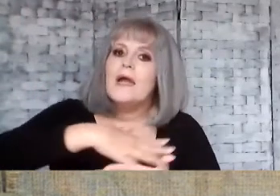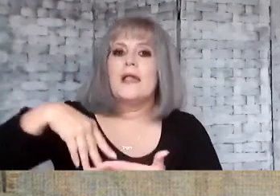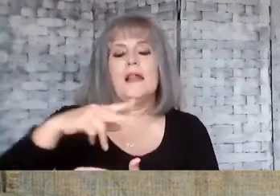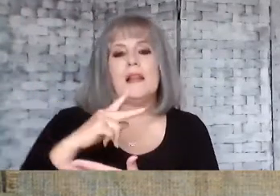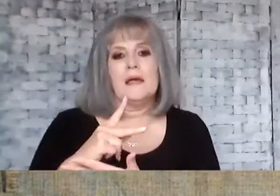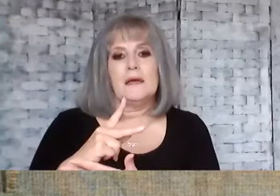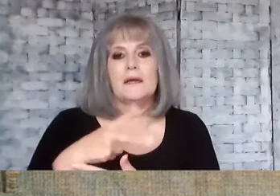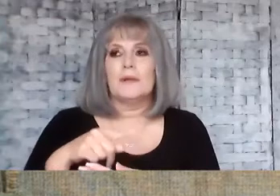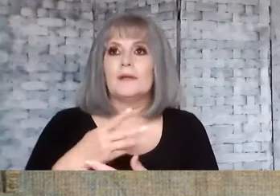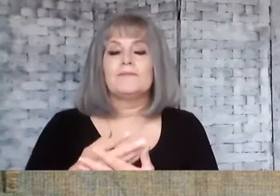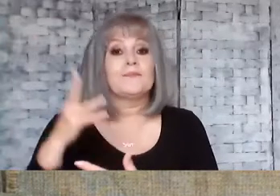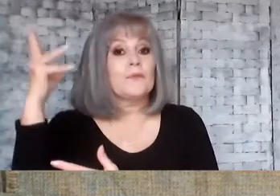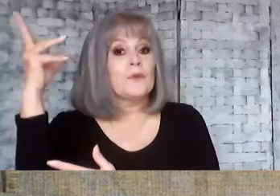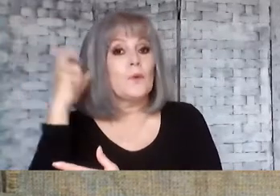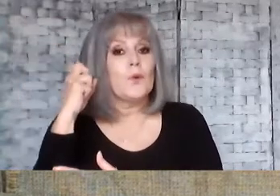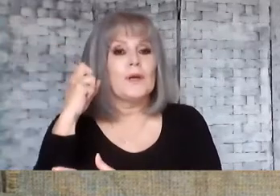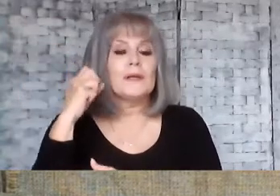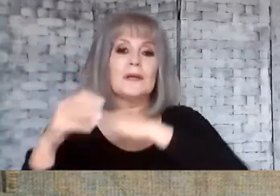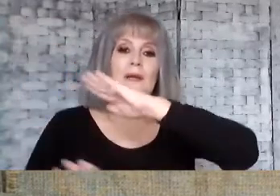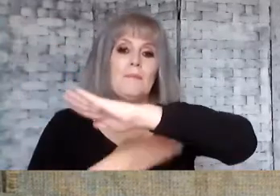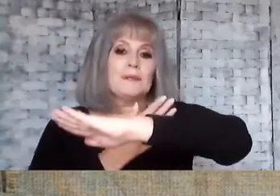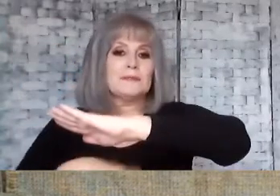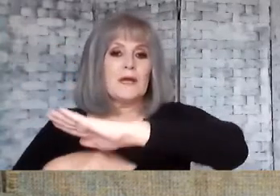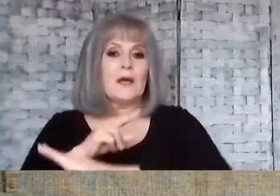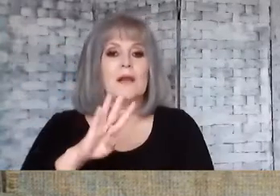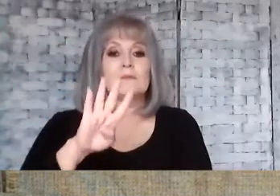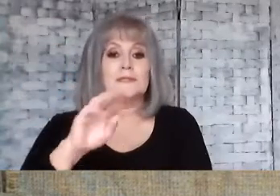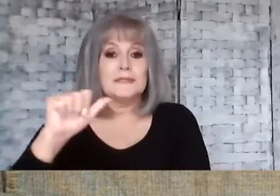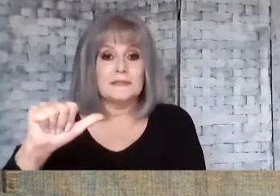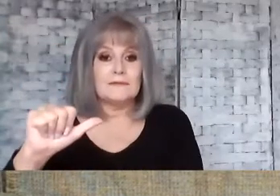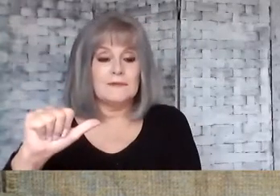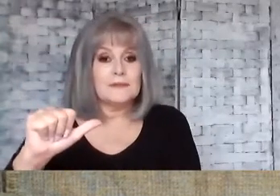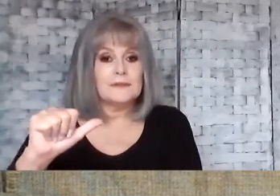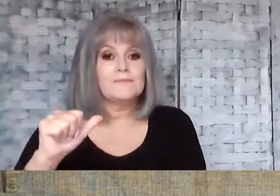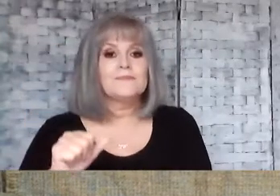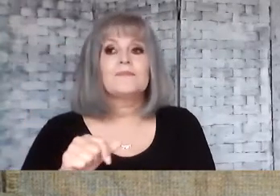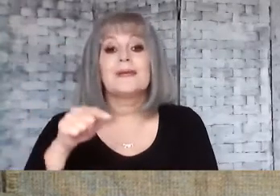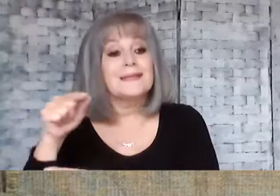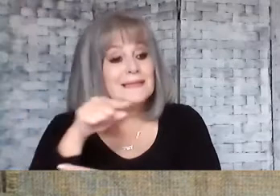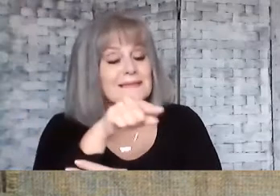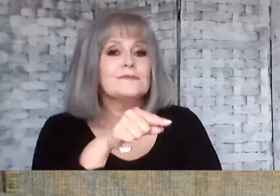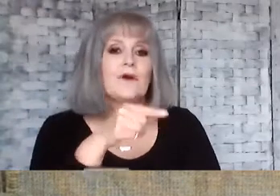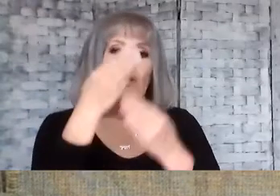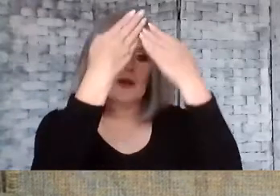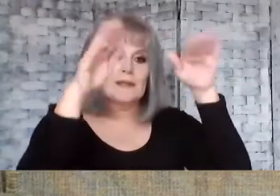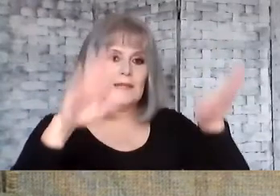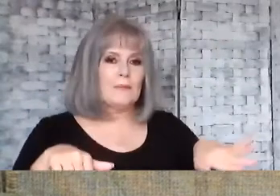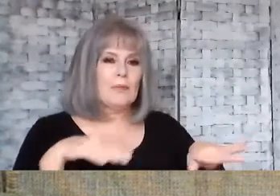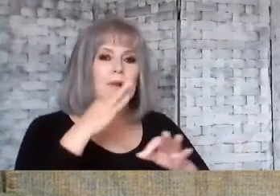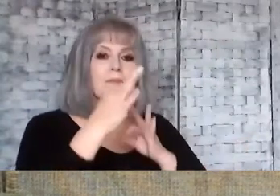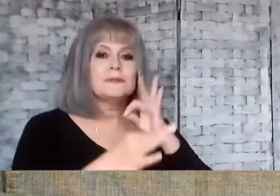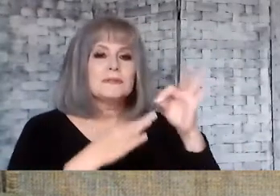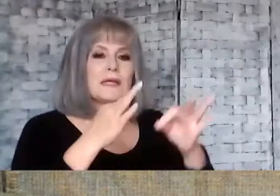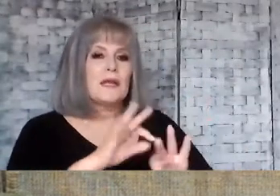plek. Hoor bykie in Psalm 46, hoe word Jerusalem die Godstad, want dis waar die tempel was, hoe word